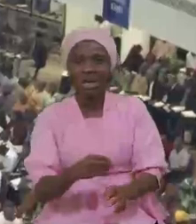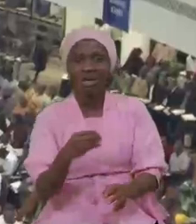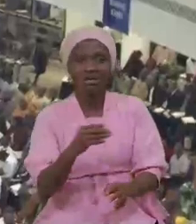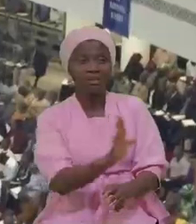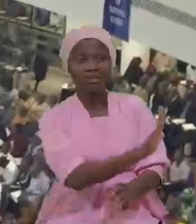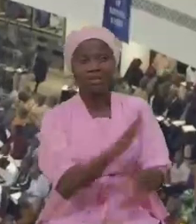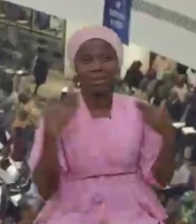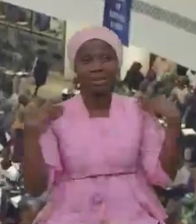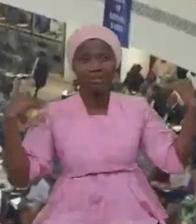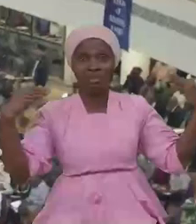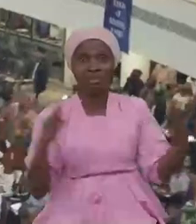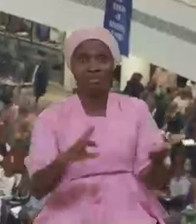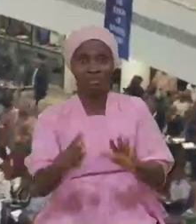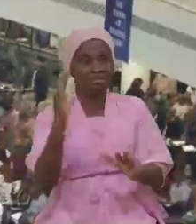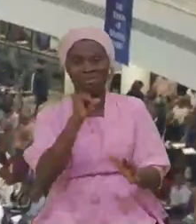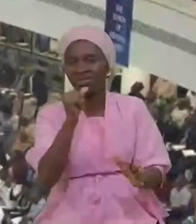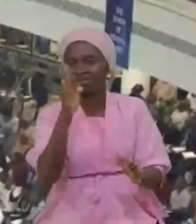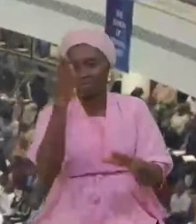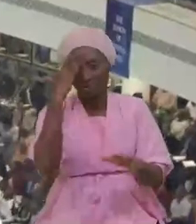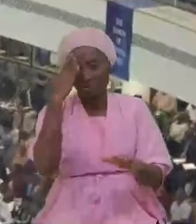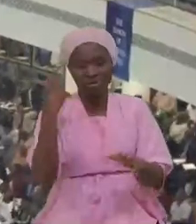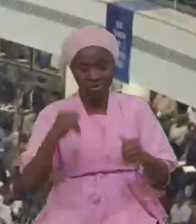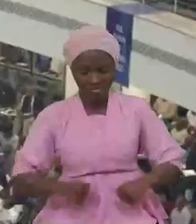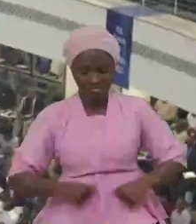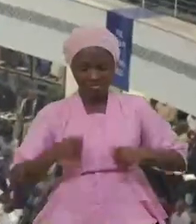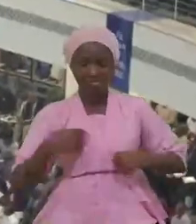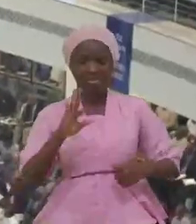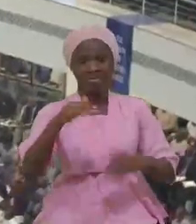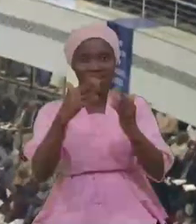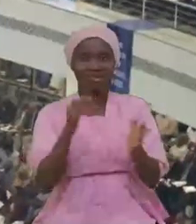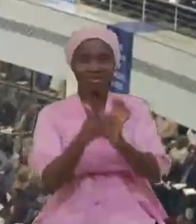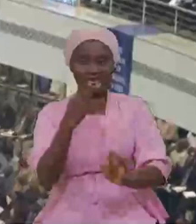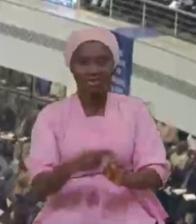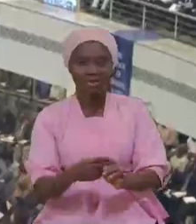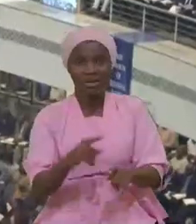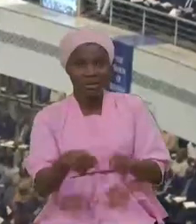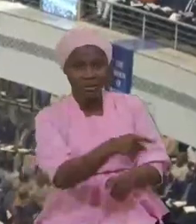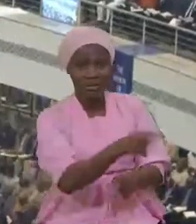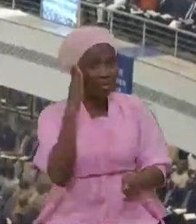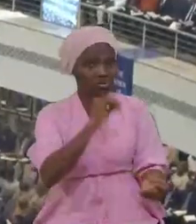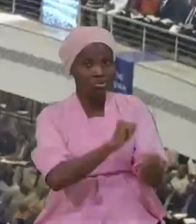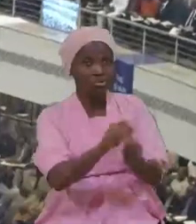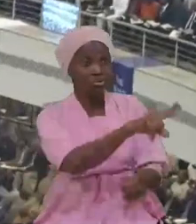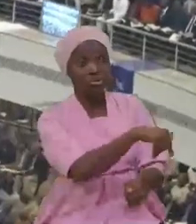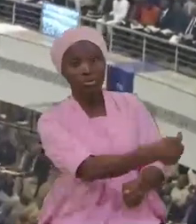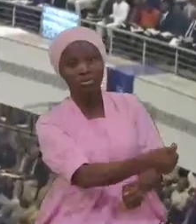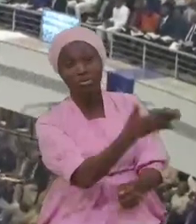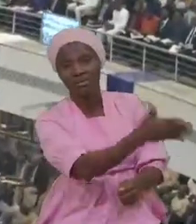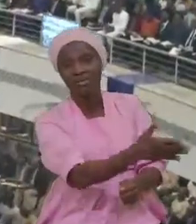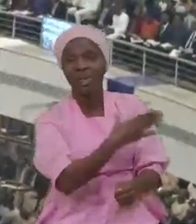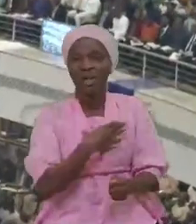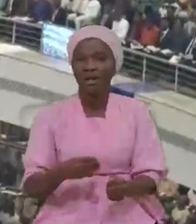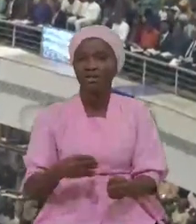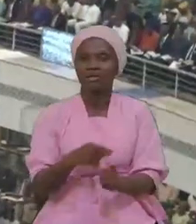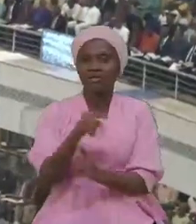Leurs messagers de mort ne connaîtront pas l'adresse de votre maison. Mais ils cédèrent les uns